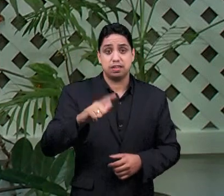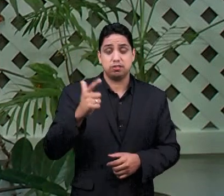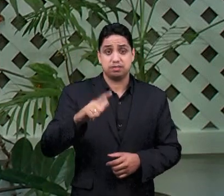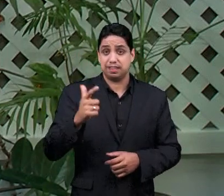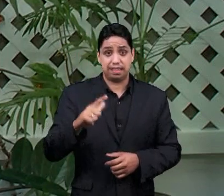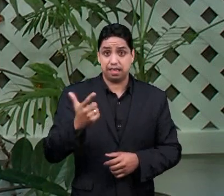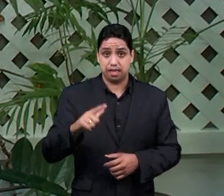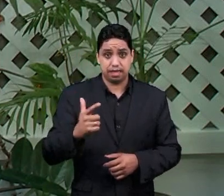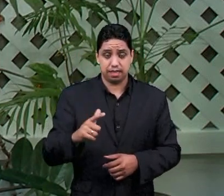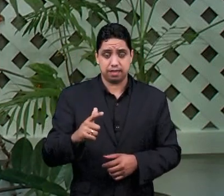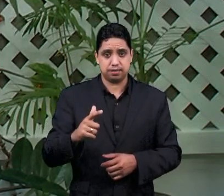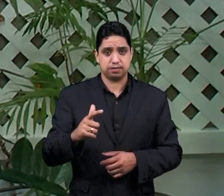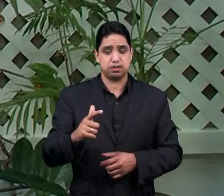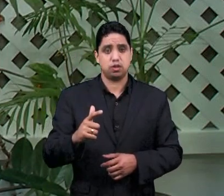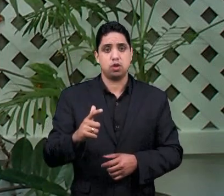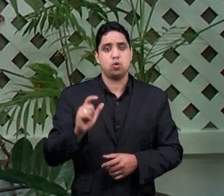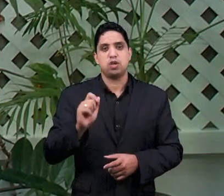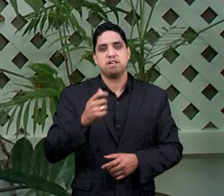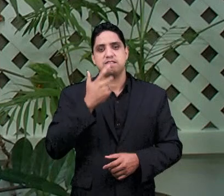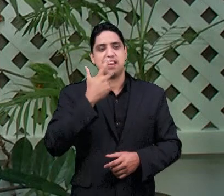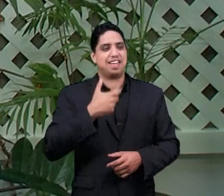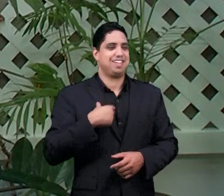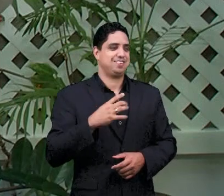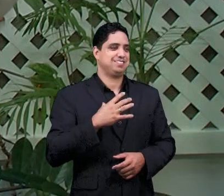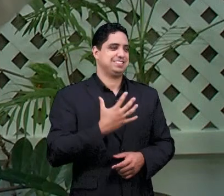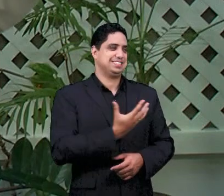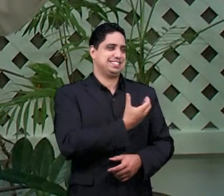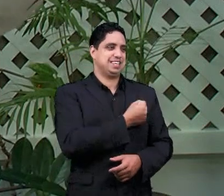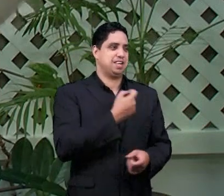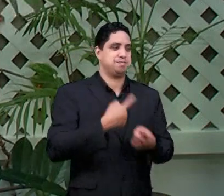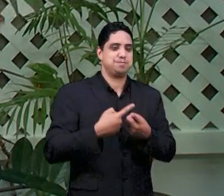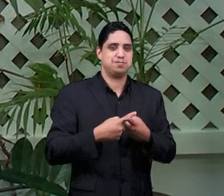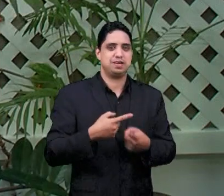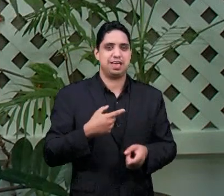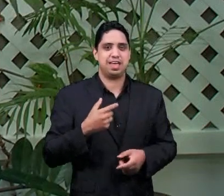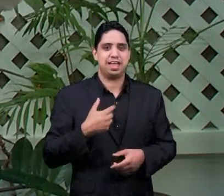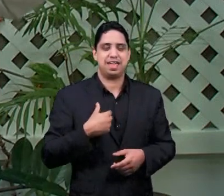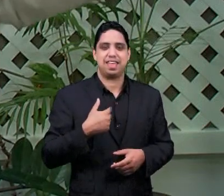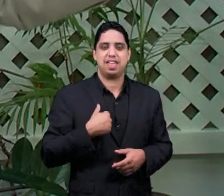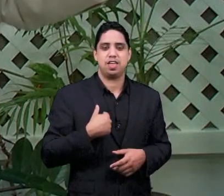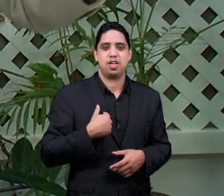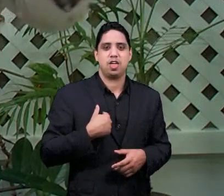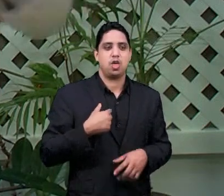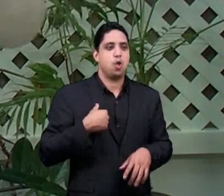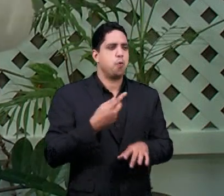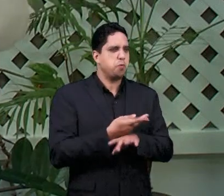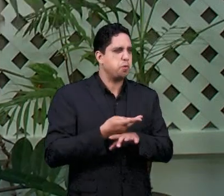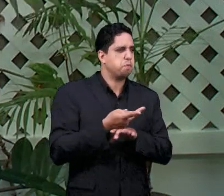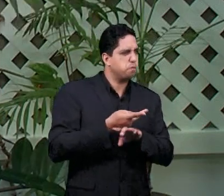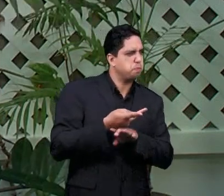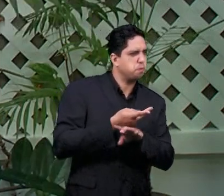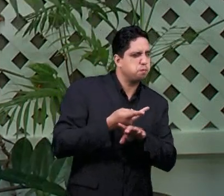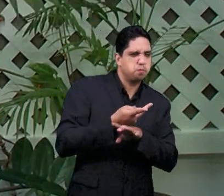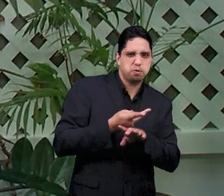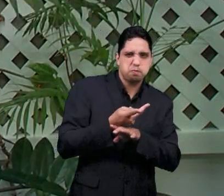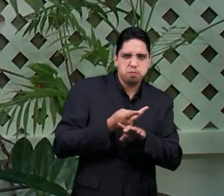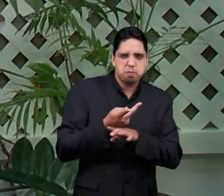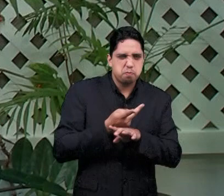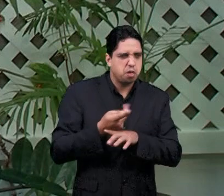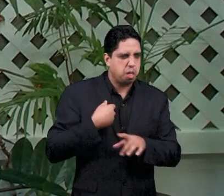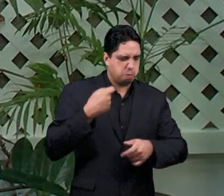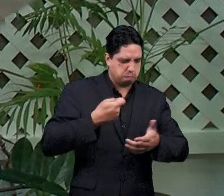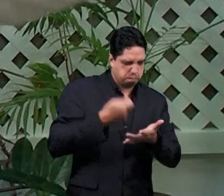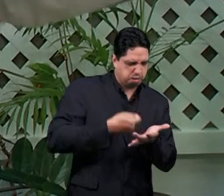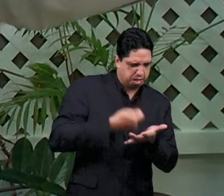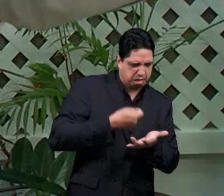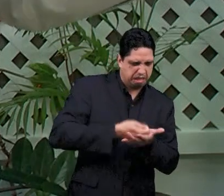n'existe, il dit, quelqu'un a été sauvé parce qu'il a couru derrière, parce qu'il est allé chercher, parce